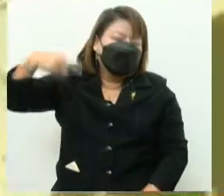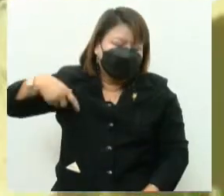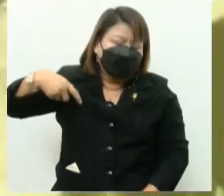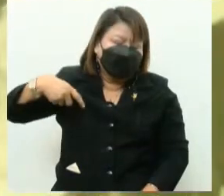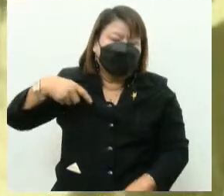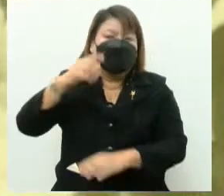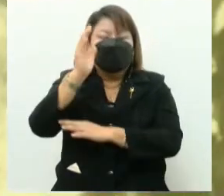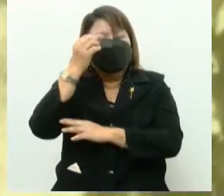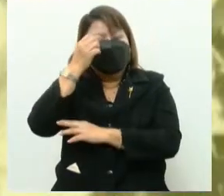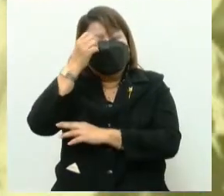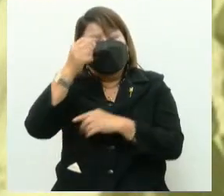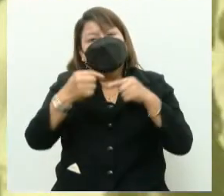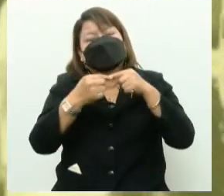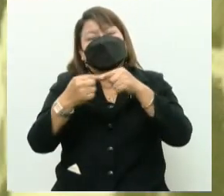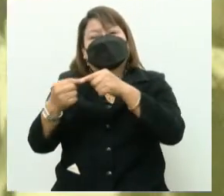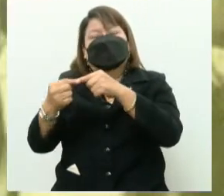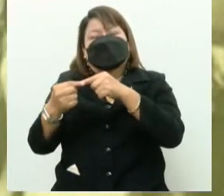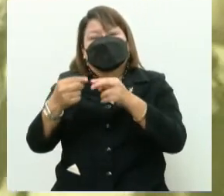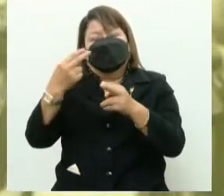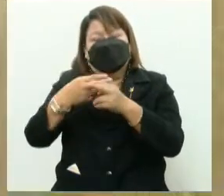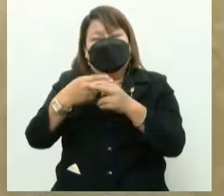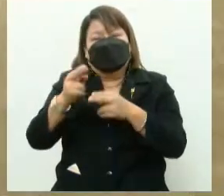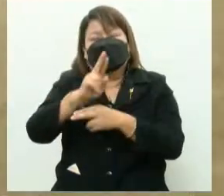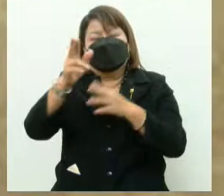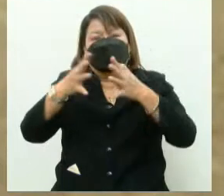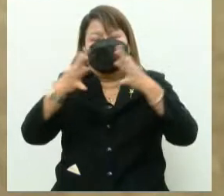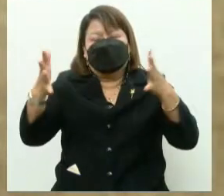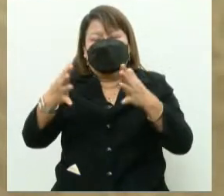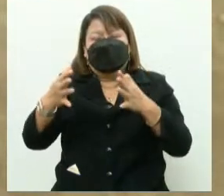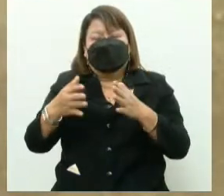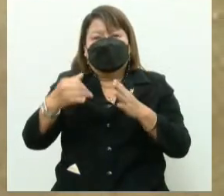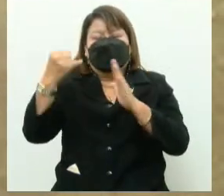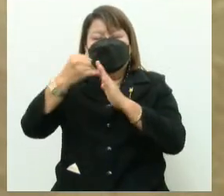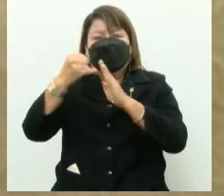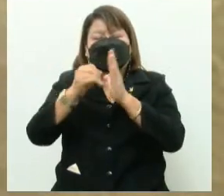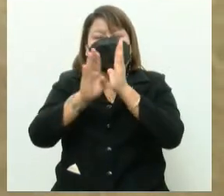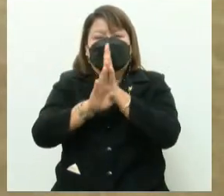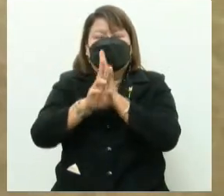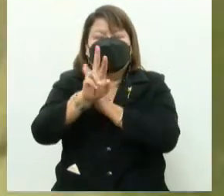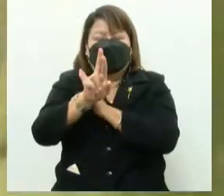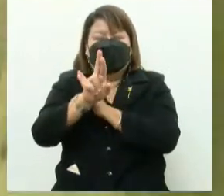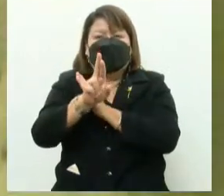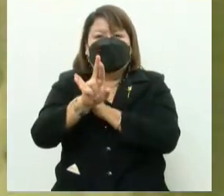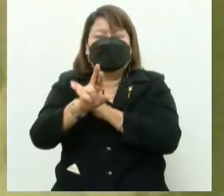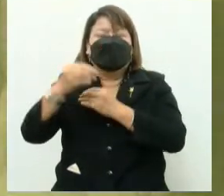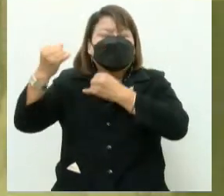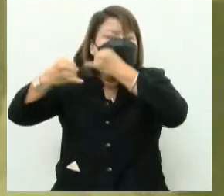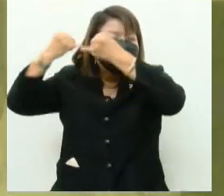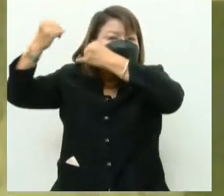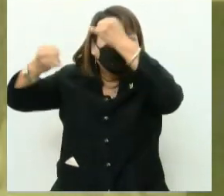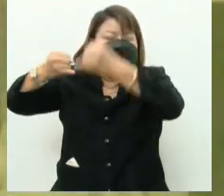ที่ใช้ต่อท้ายนามสกุลซึ่งใช้มากที่สุดในจังหวัดบุรีรัมย์ความเจริญรุ่งเรืองของดินแดน